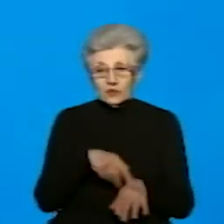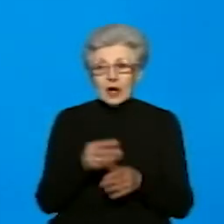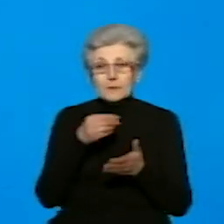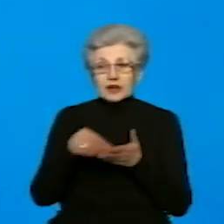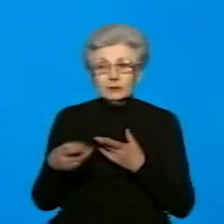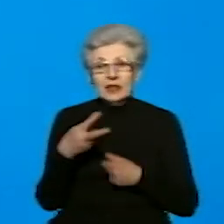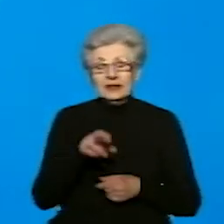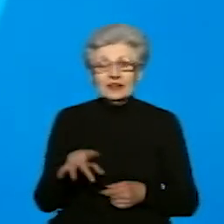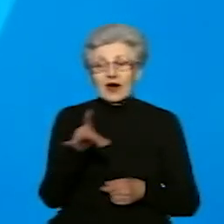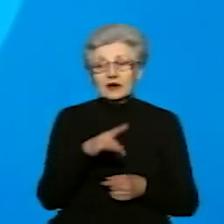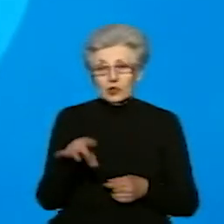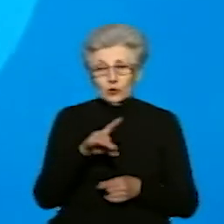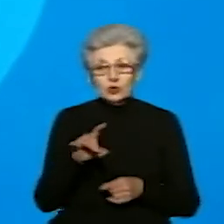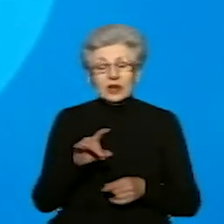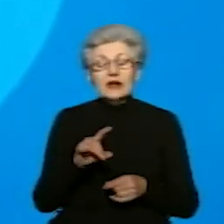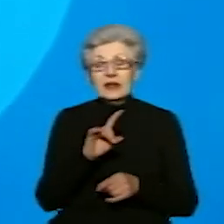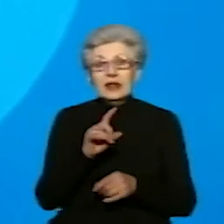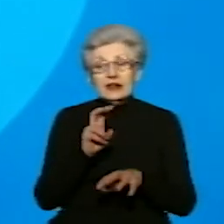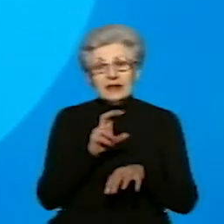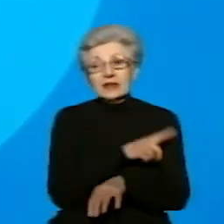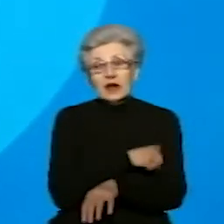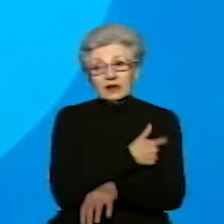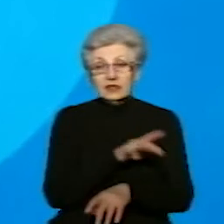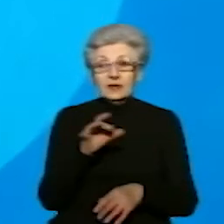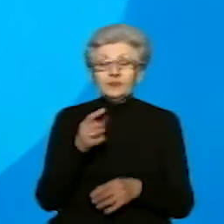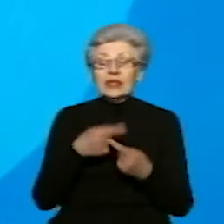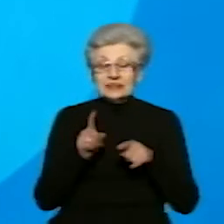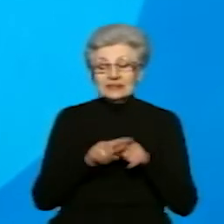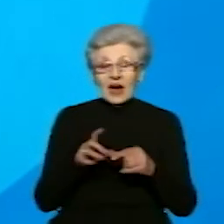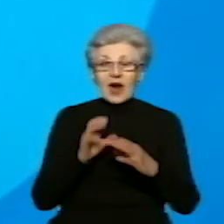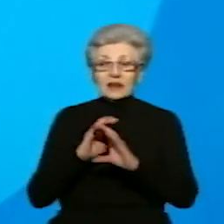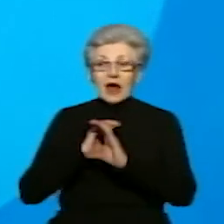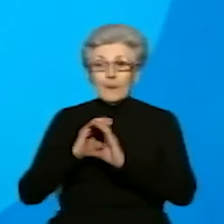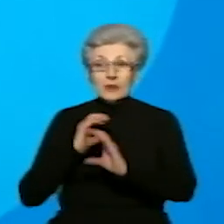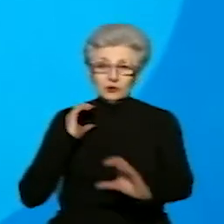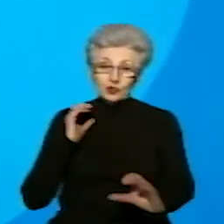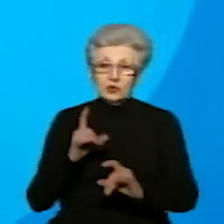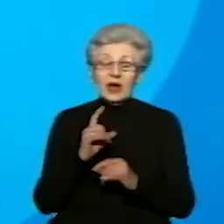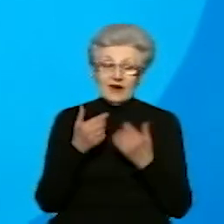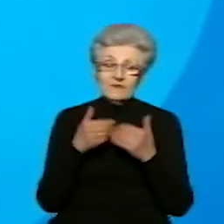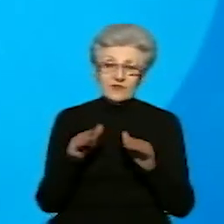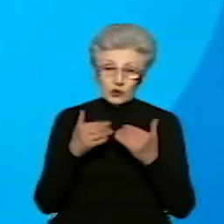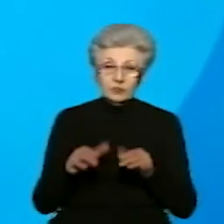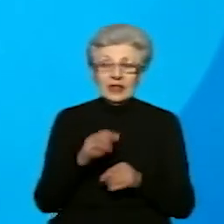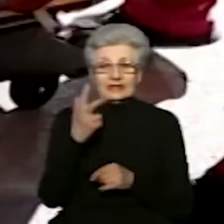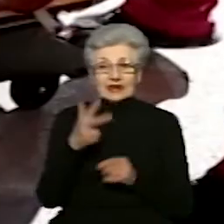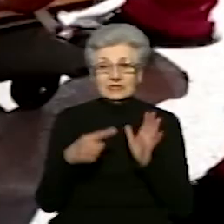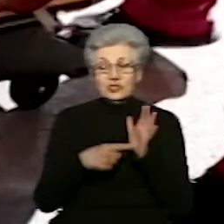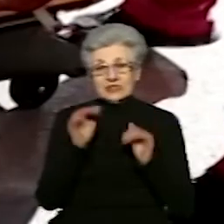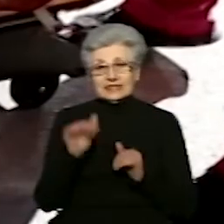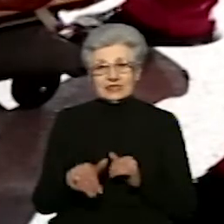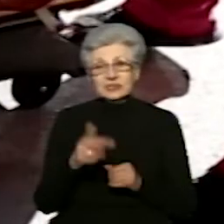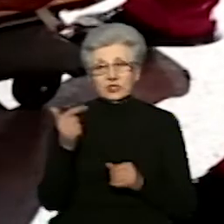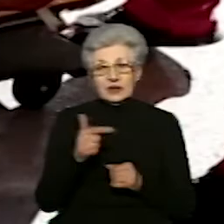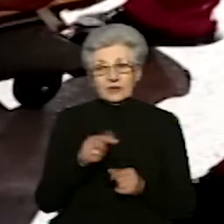районної лікарні у Новоселиці. Замовили капсулу українського виробництва на Полтавщині за 36 тисяч гривень.